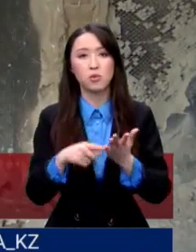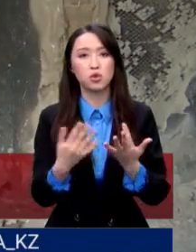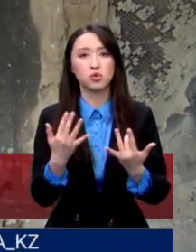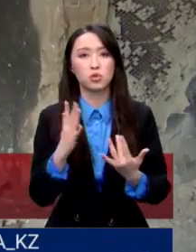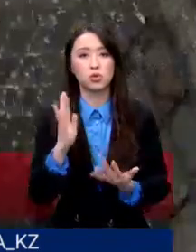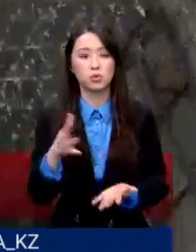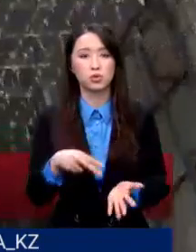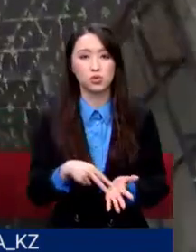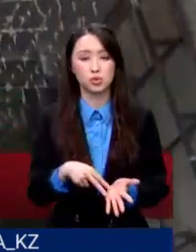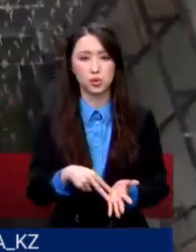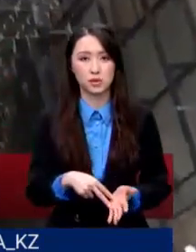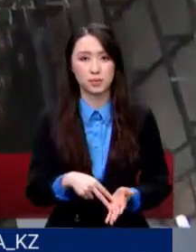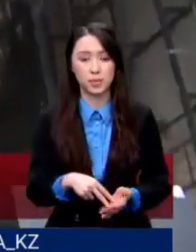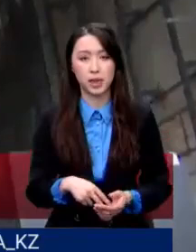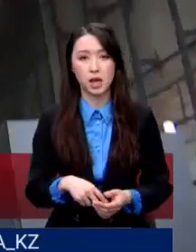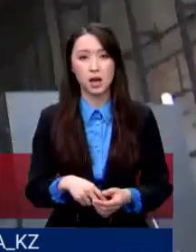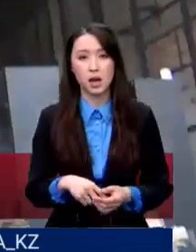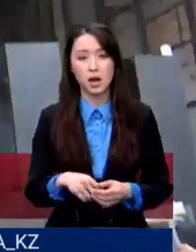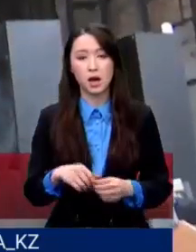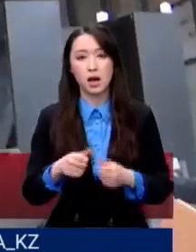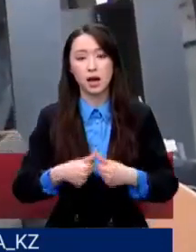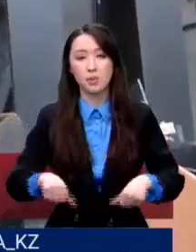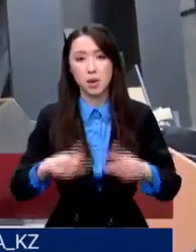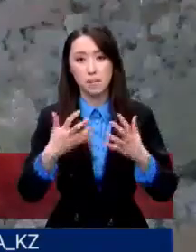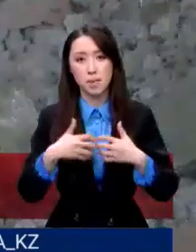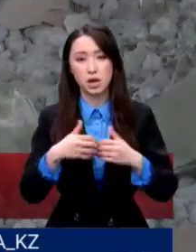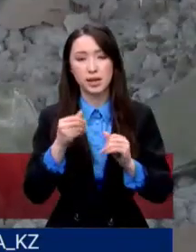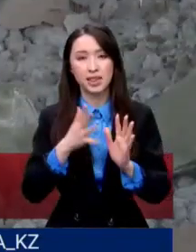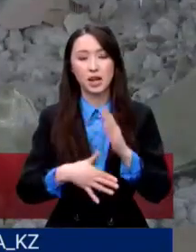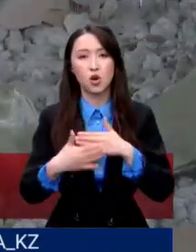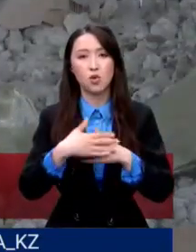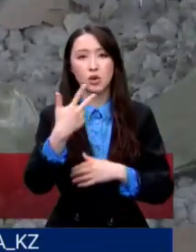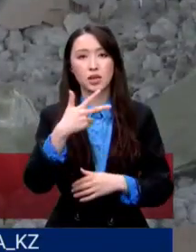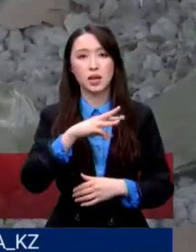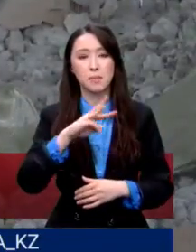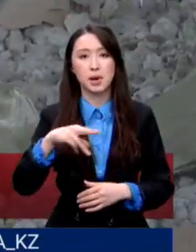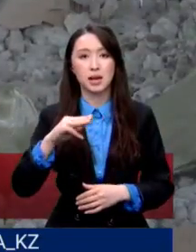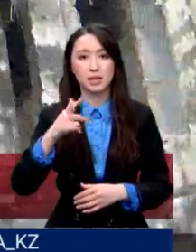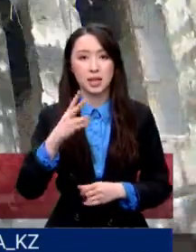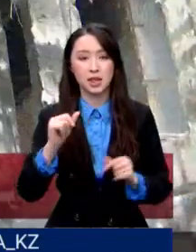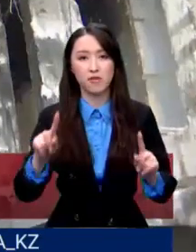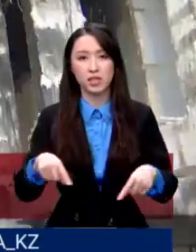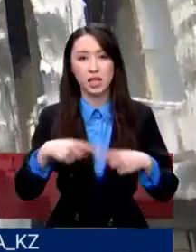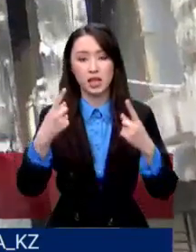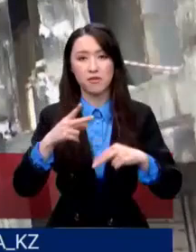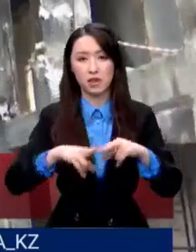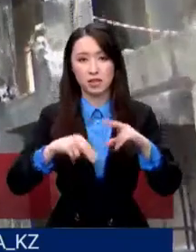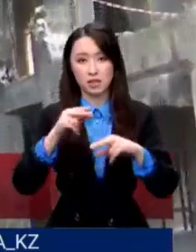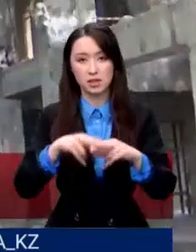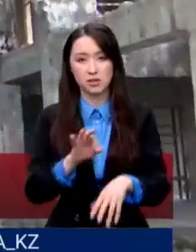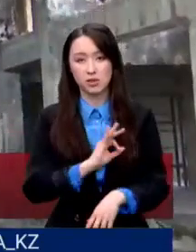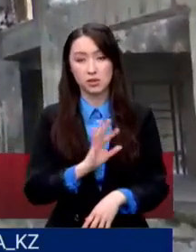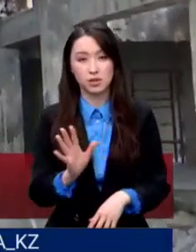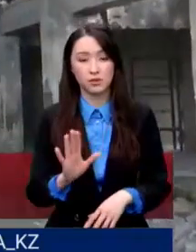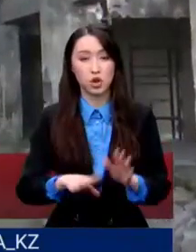будет стоить. Комиссия посчитала, что тратить около 30 миллиардов тенге на восстановление здания